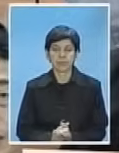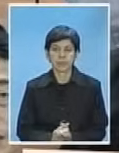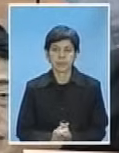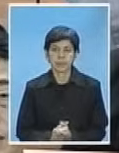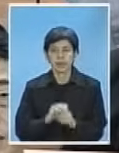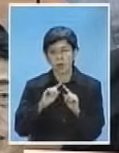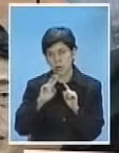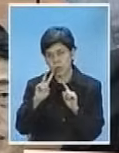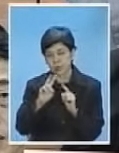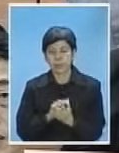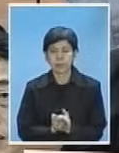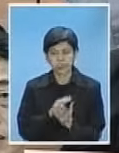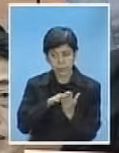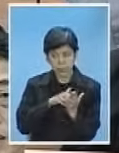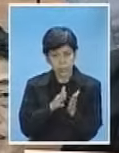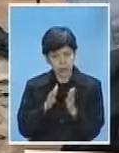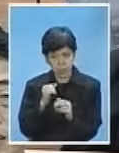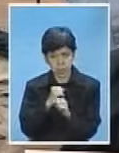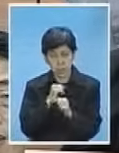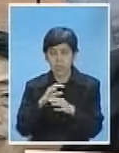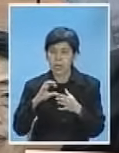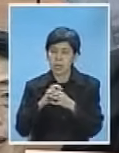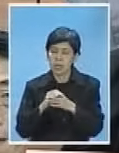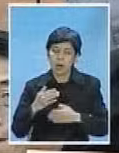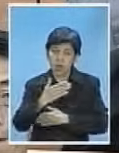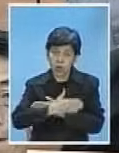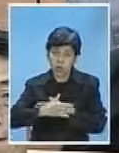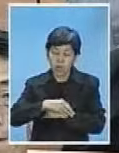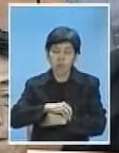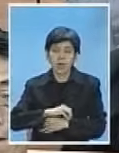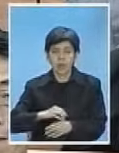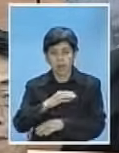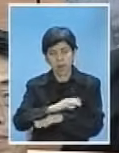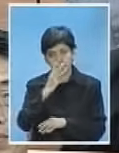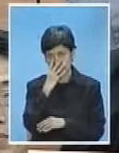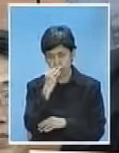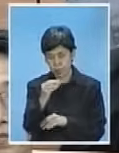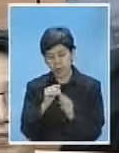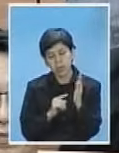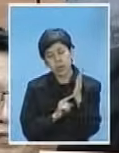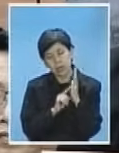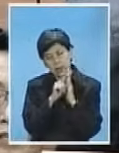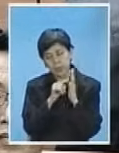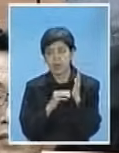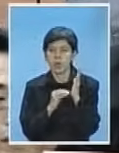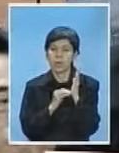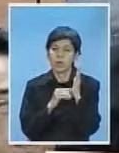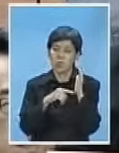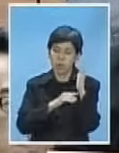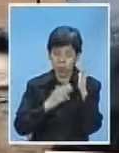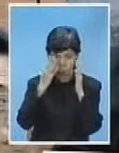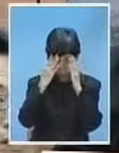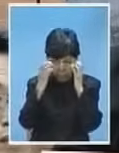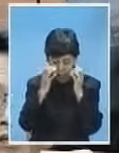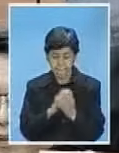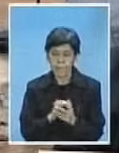3.4.4 ข้อ2นะครับศึกษาพัฒนารถไฟความเร็วสูงสายกรุงเทพเชียงใหม่กรุงเทพนครราชสีมากรุงเทพหัวหิน